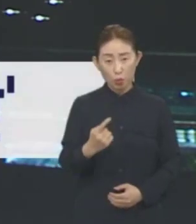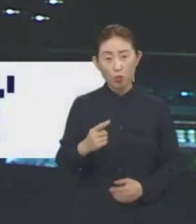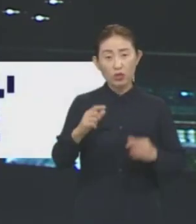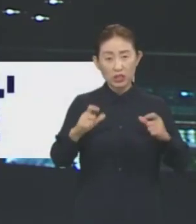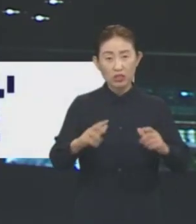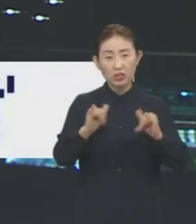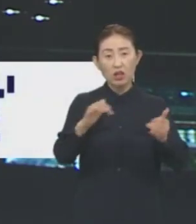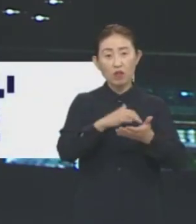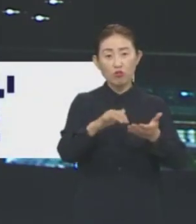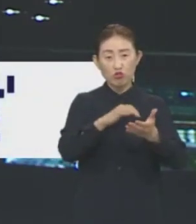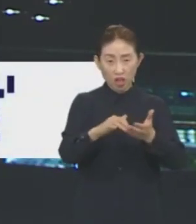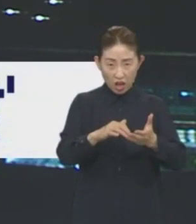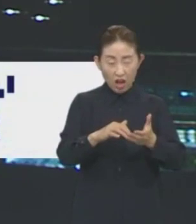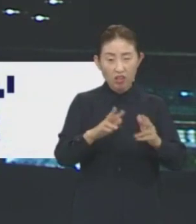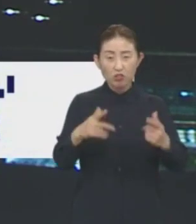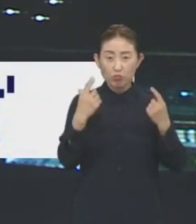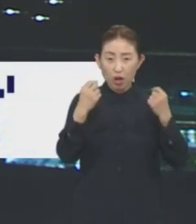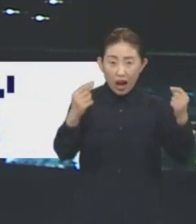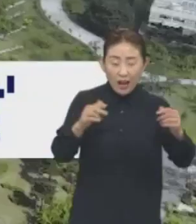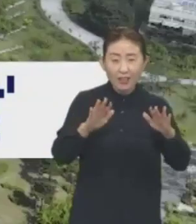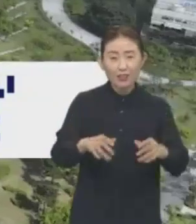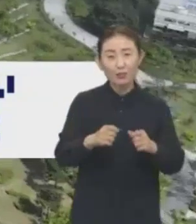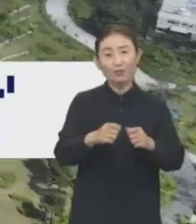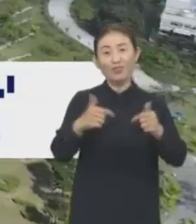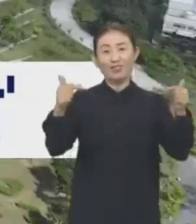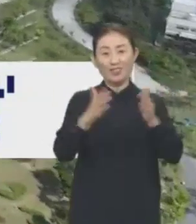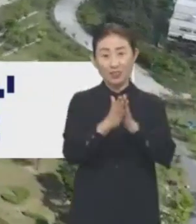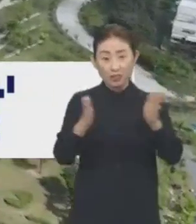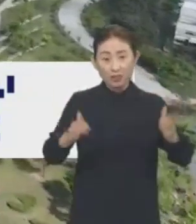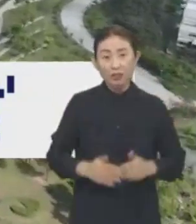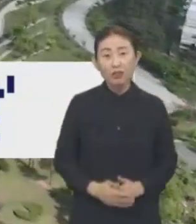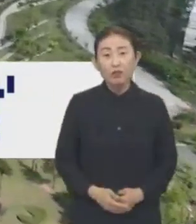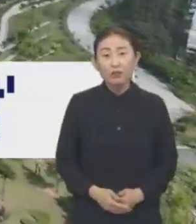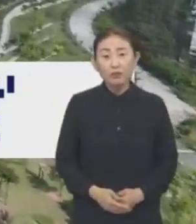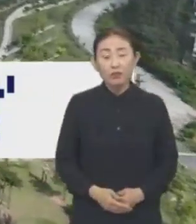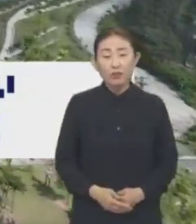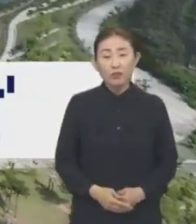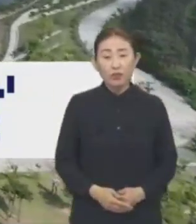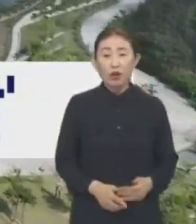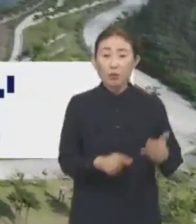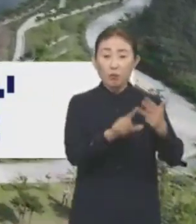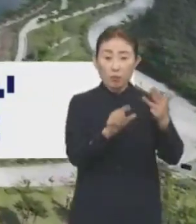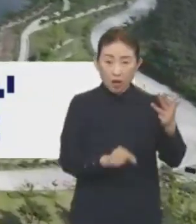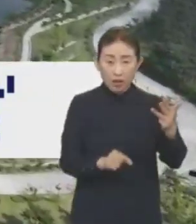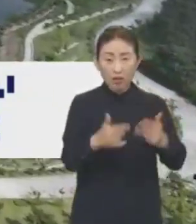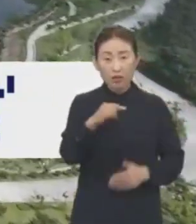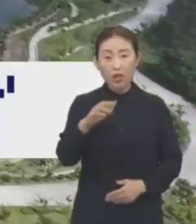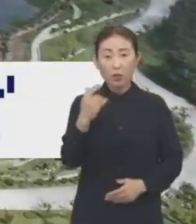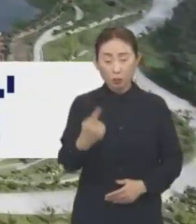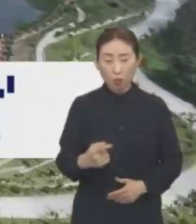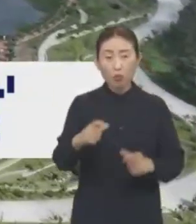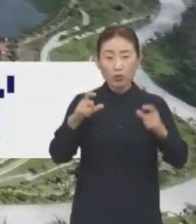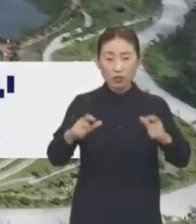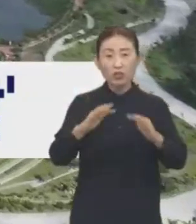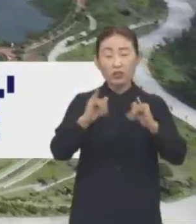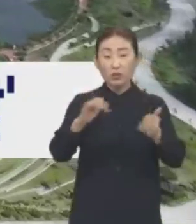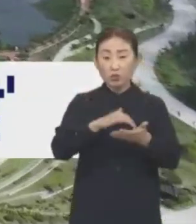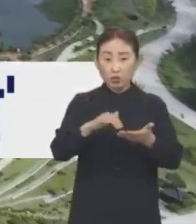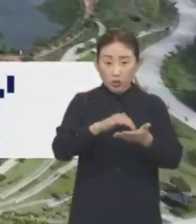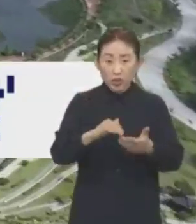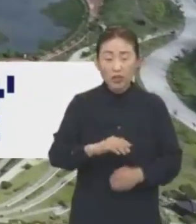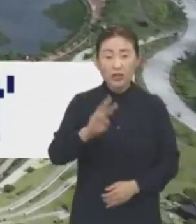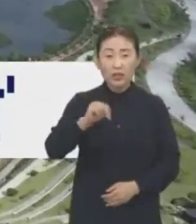내포신도시 인구가 정체기를 벗어나 상승세를 타고 있는 것으로 나타났습니다. 충남도에 따르면 지난달 말 기준 내포신도시 인구는